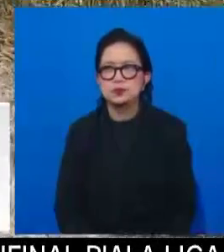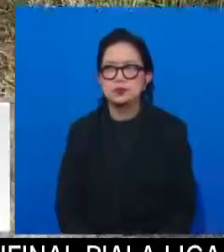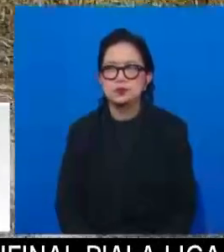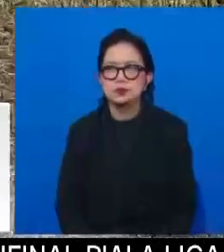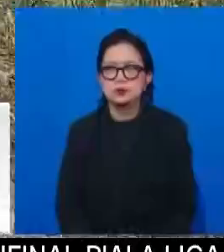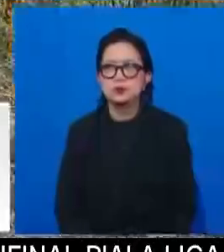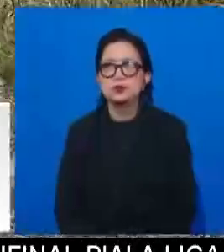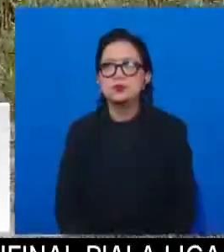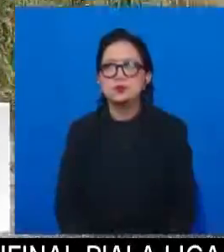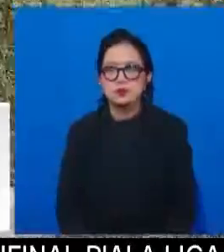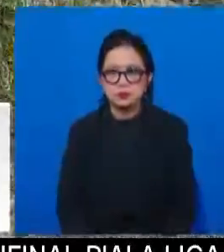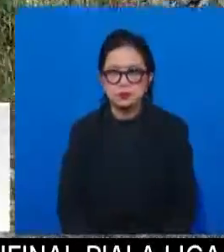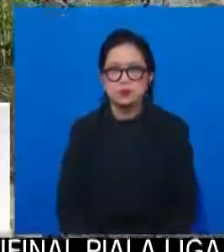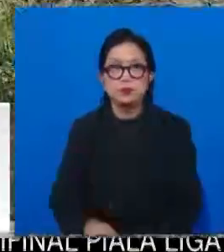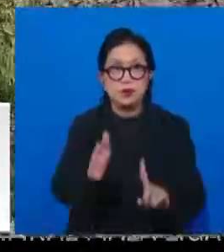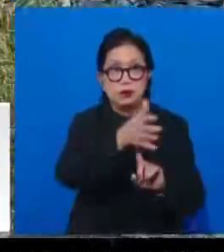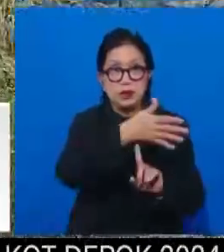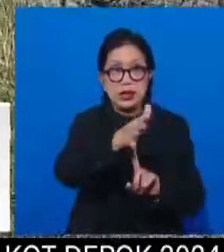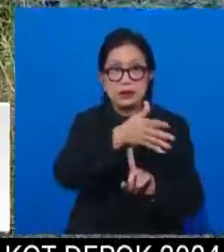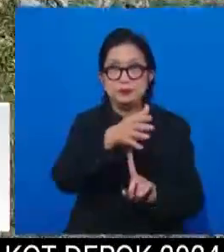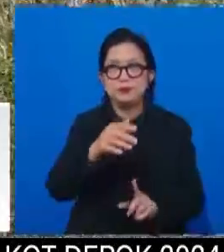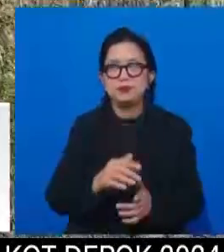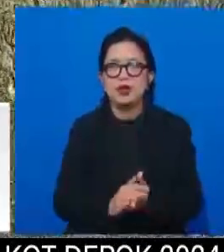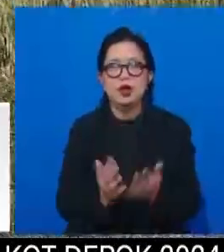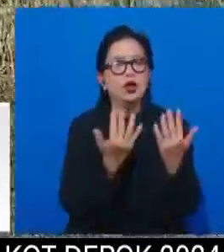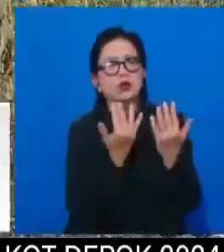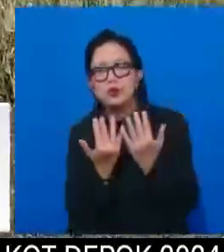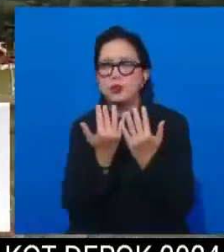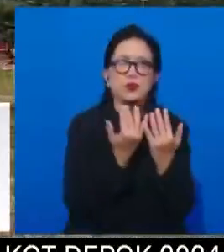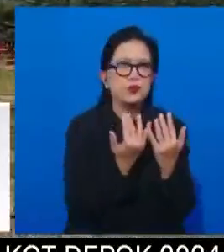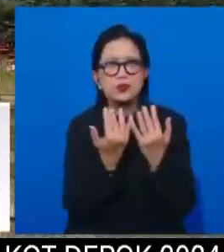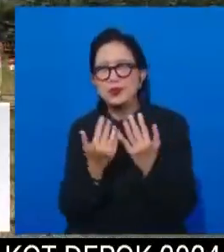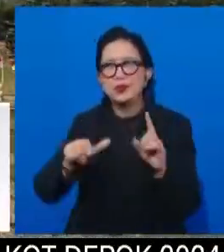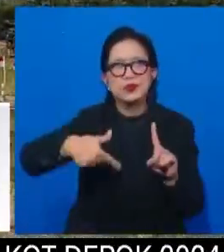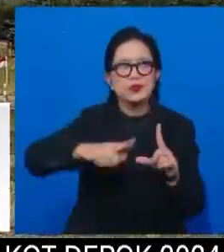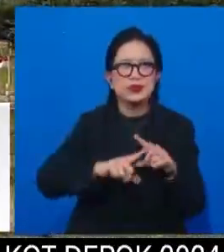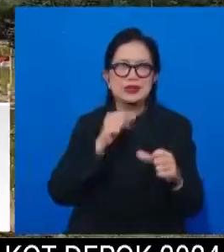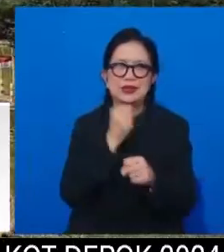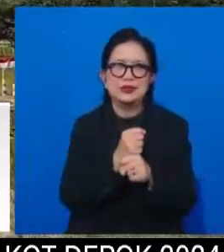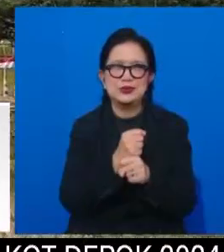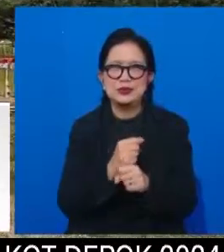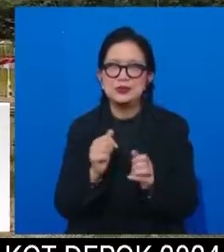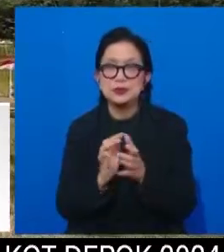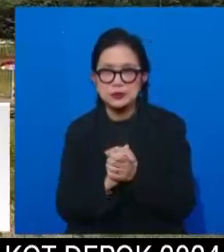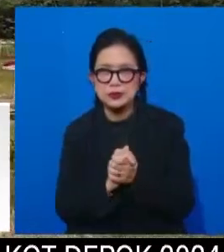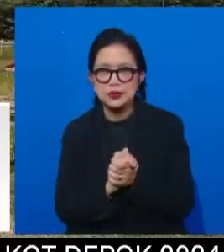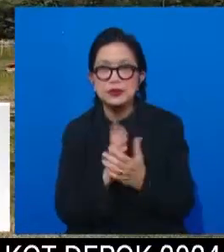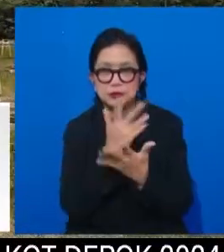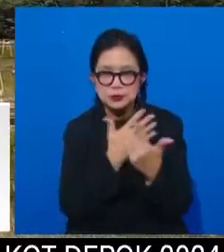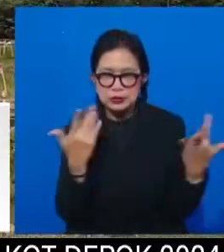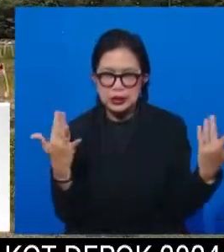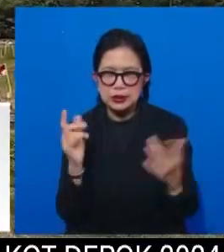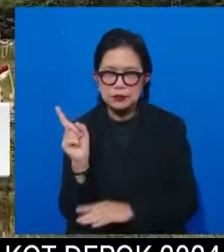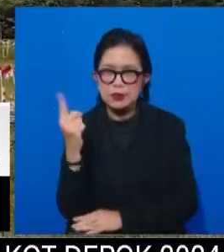Pemasangan ribuan bendera merah putih ini juga untuk memeriahkan HUT kemerdekaan Republik Indonesia. Warga dan pemerintah setempat